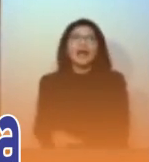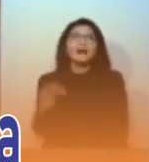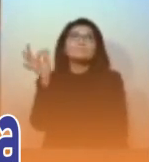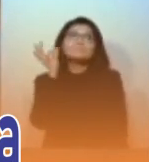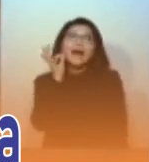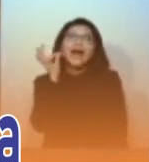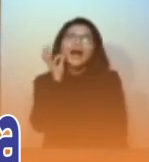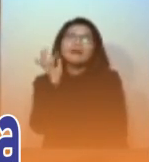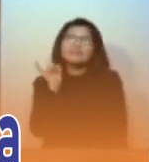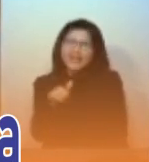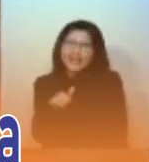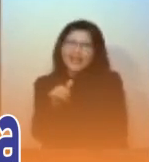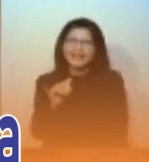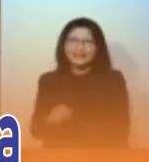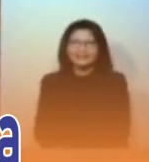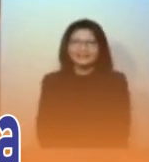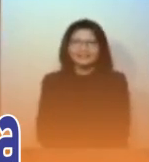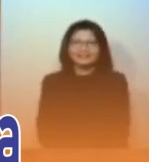Sorry ya.